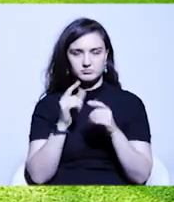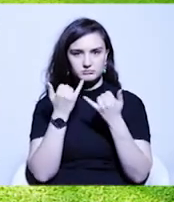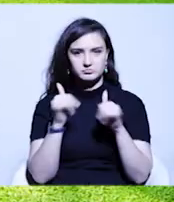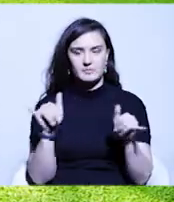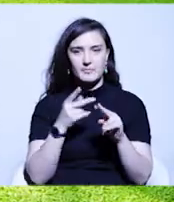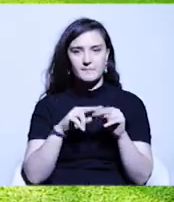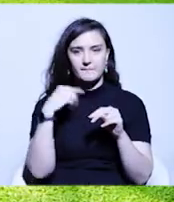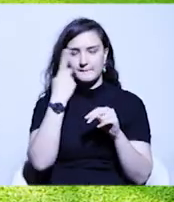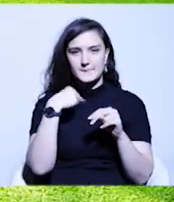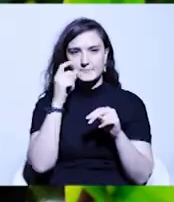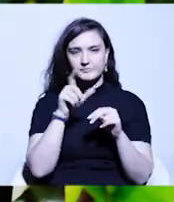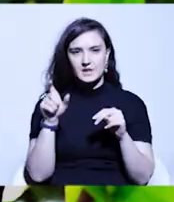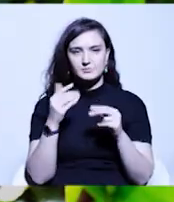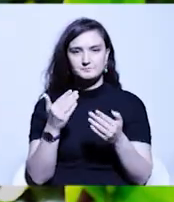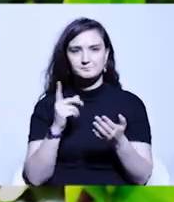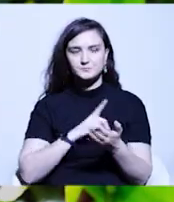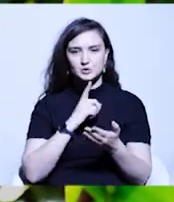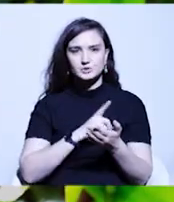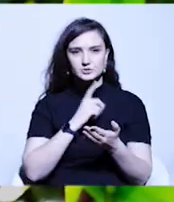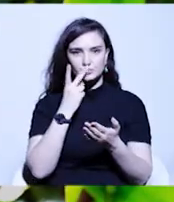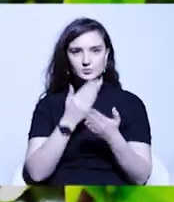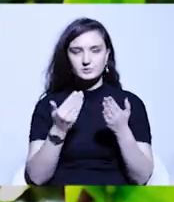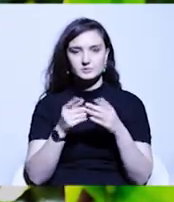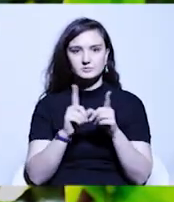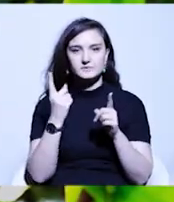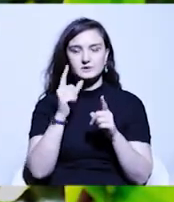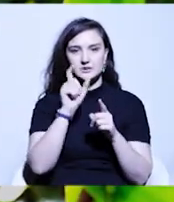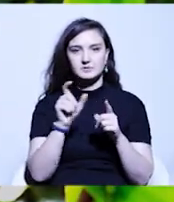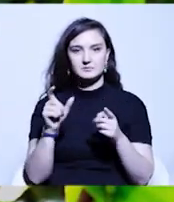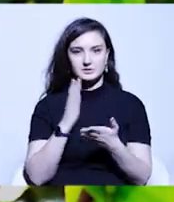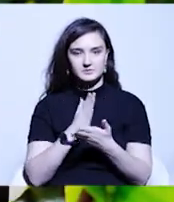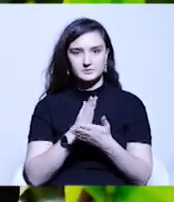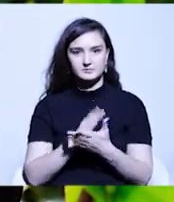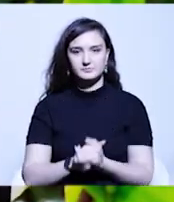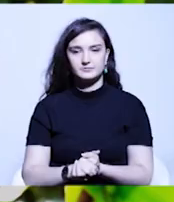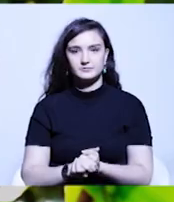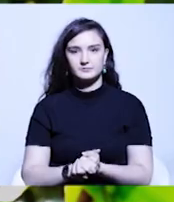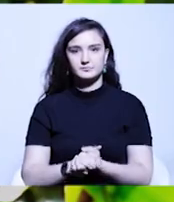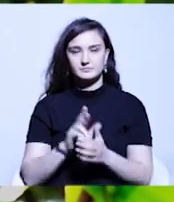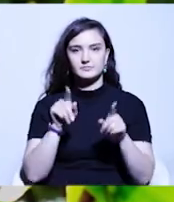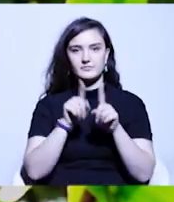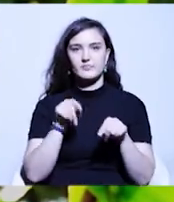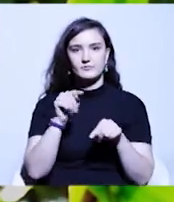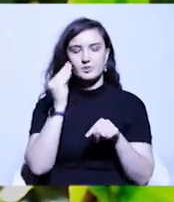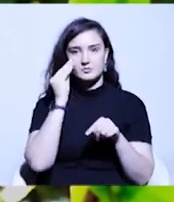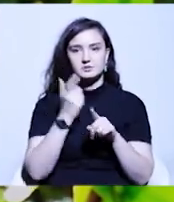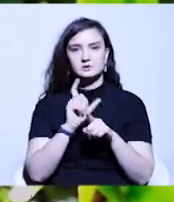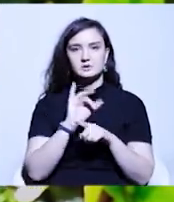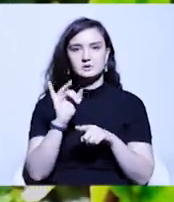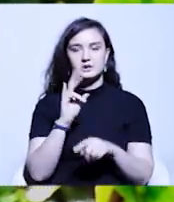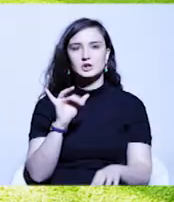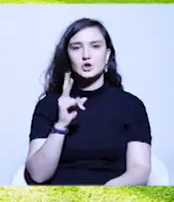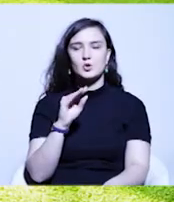აი გამომსახველობითი ოსტატობით, რომელიც ამ პირველყოფილ ადამიანებს გააჩნდათ. და ასევე ამ თვალსაზრისით საინტერესო